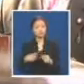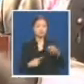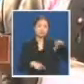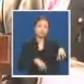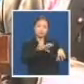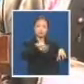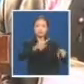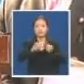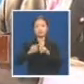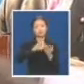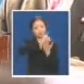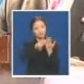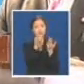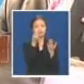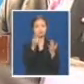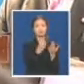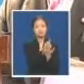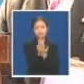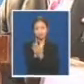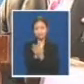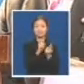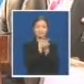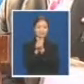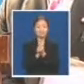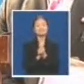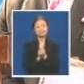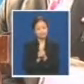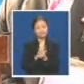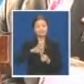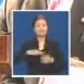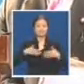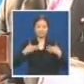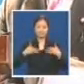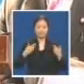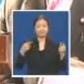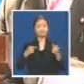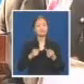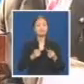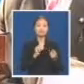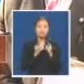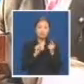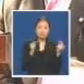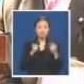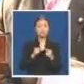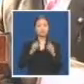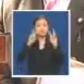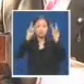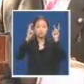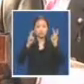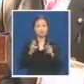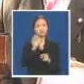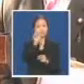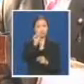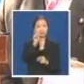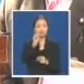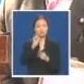าก12จังหวัดเนื่องในโอกาสการจัดสมัชชาสวัสดิการชุมชนคนตะวันออกปฏิรูปสังคมจาก